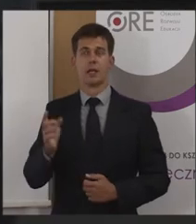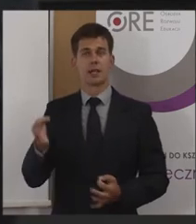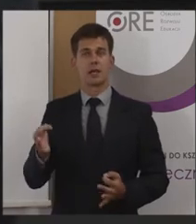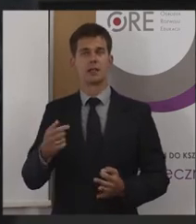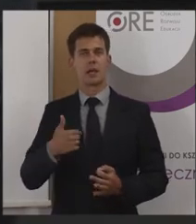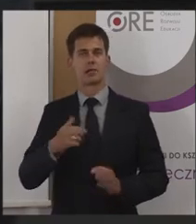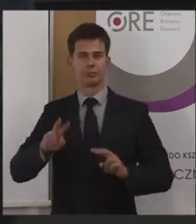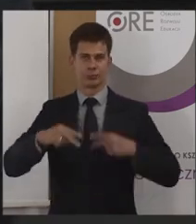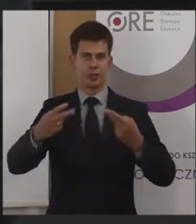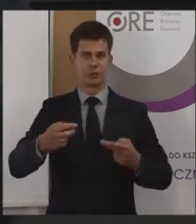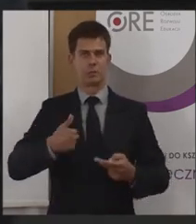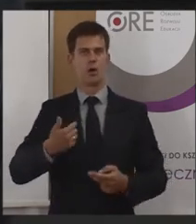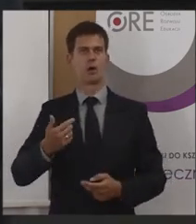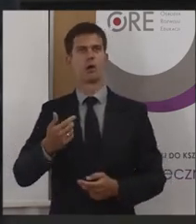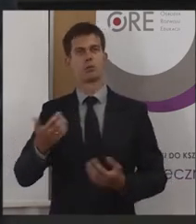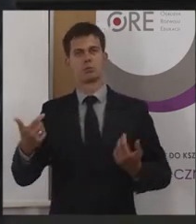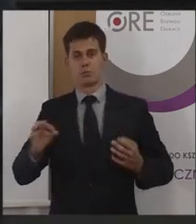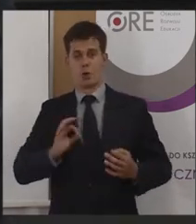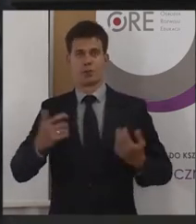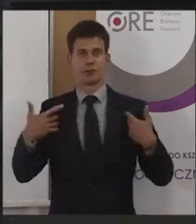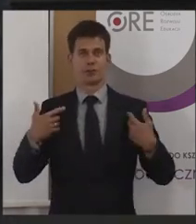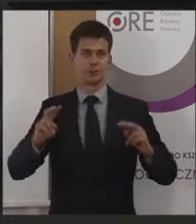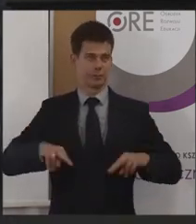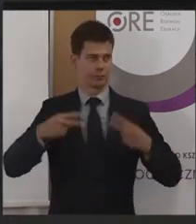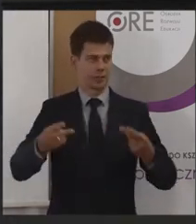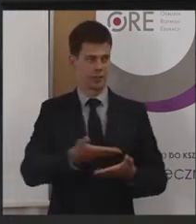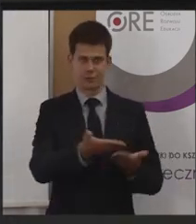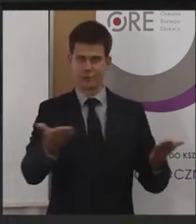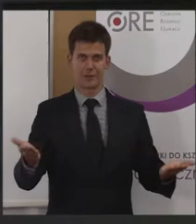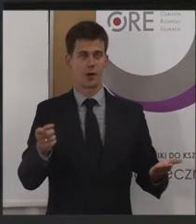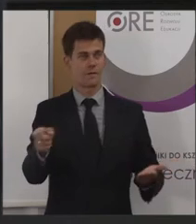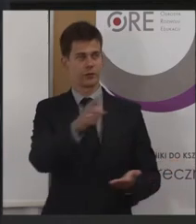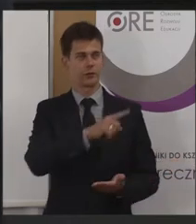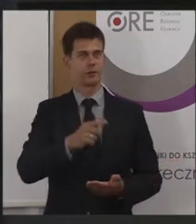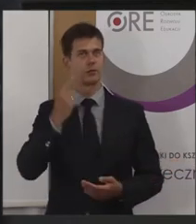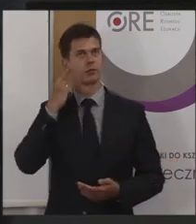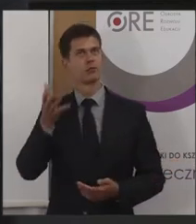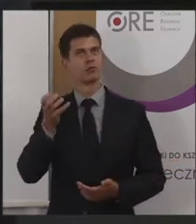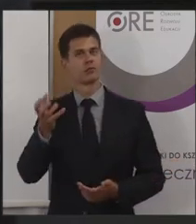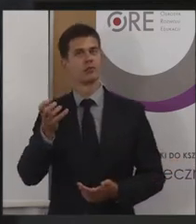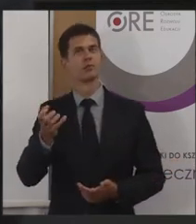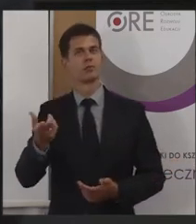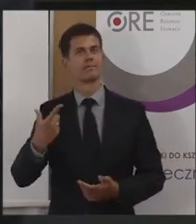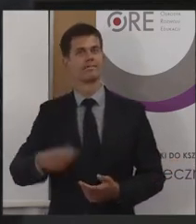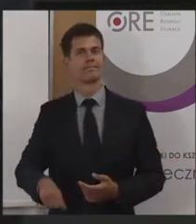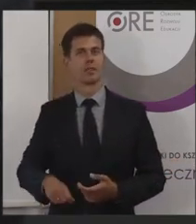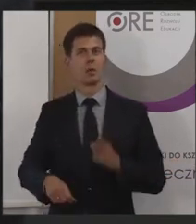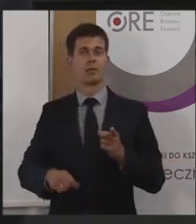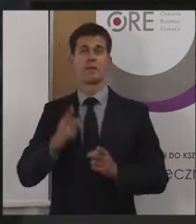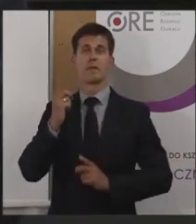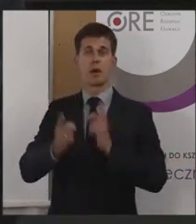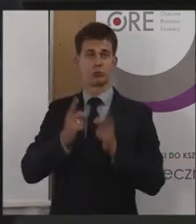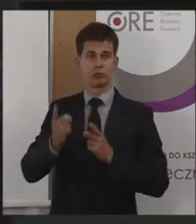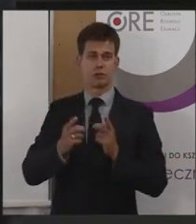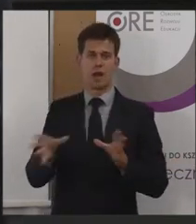osobiste doświadczenia po to, bo nauczyciele, którzy pracują z uczniami z niepełnosprawnością,